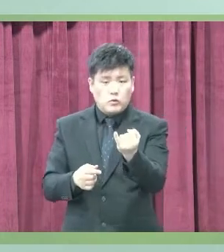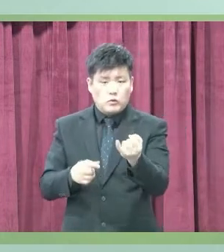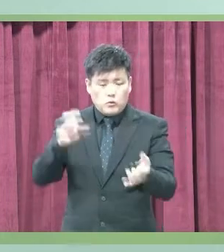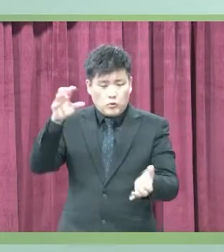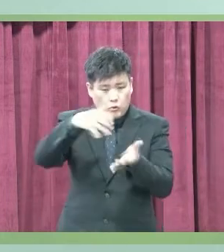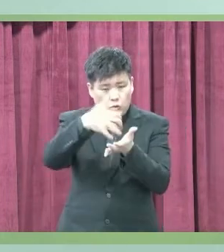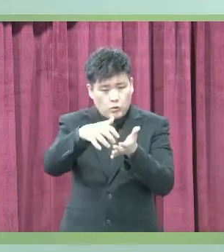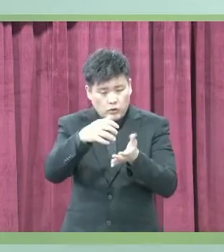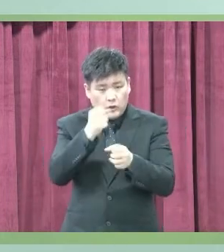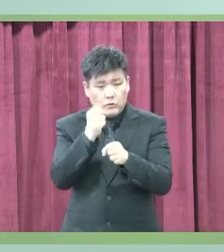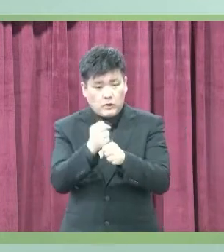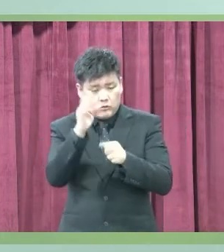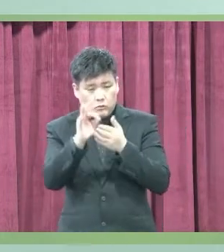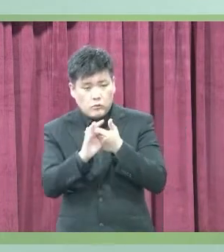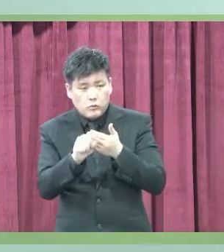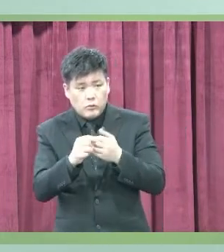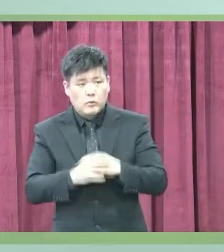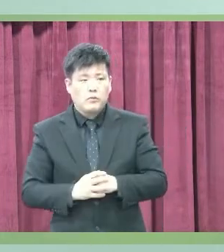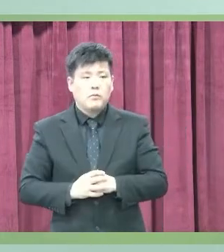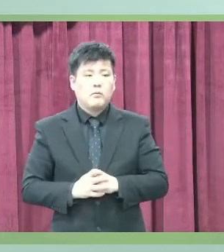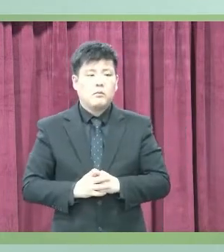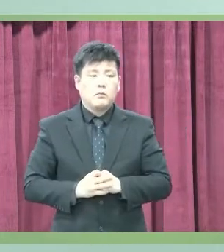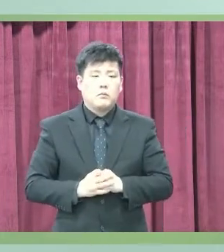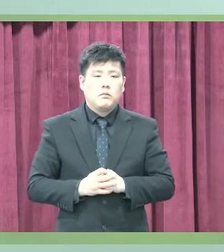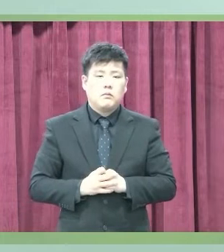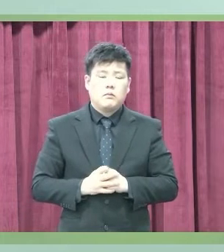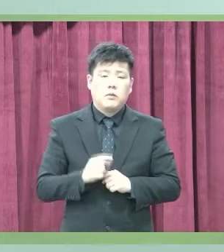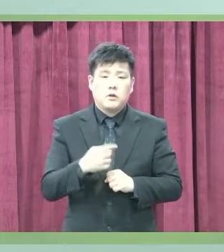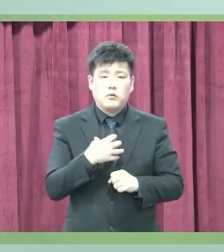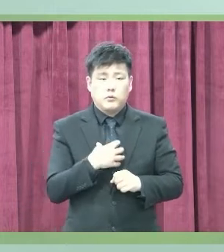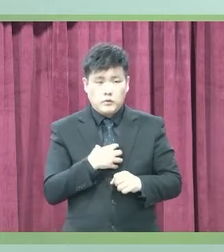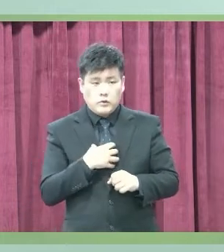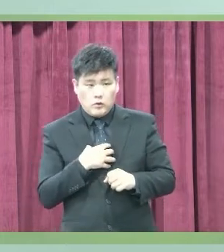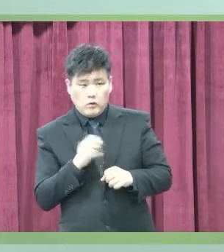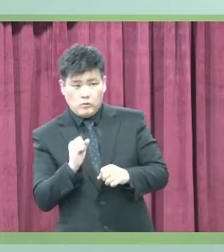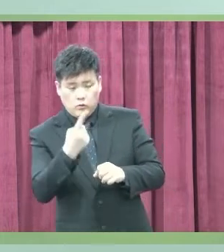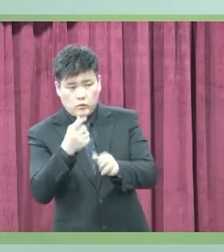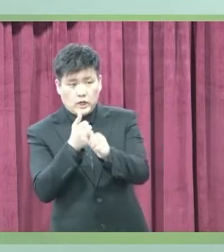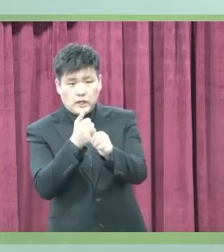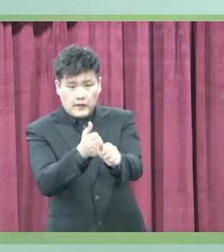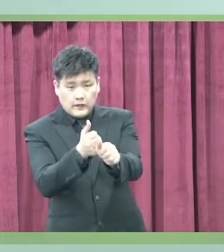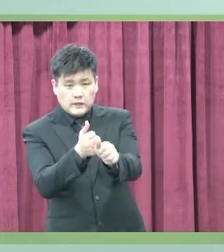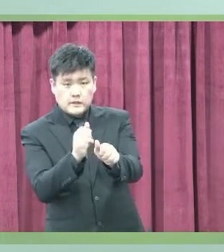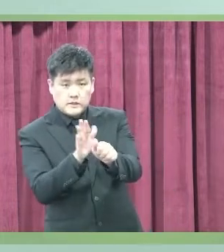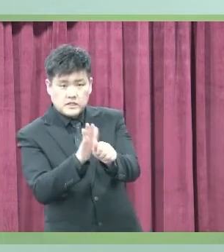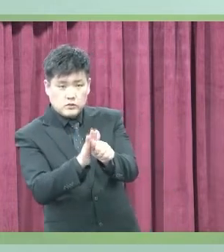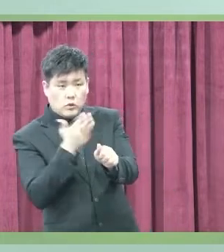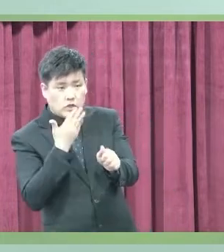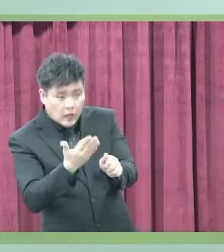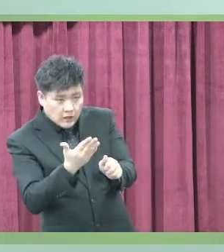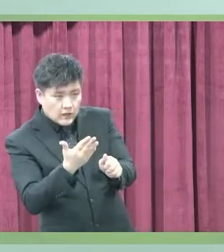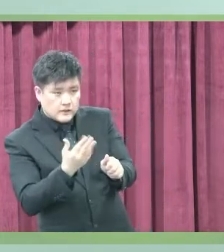유형별 건강검진 수검률을 산출하고 그 위험 요인에 따른 지원 대상군을 선정해서 관리할